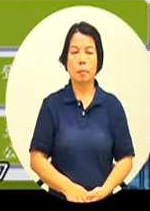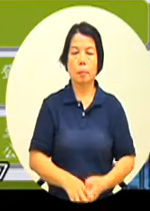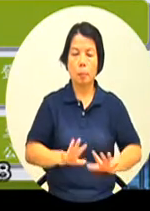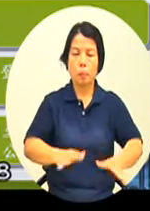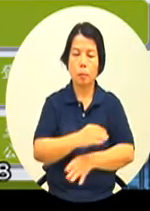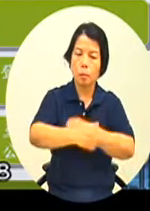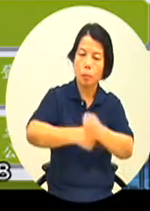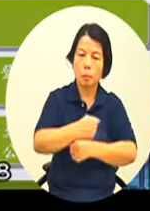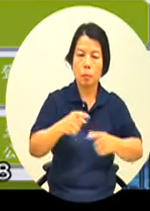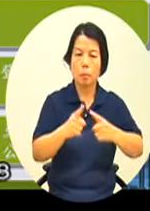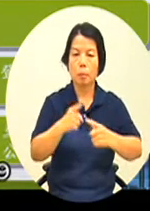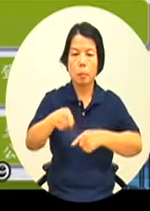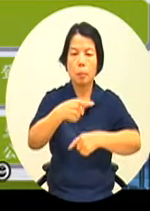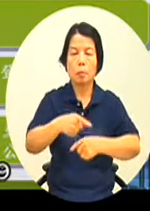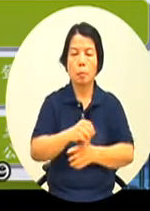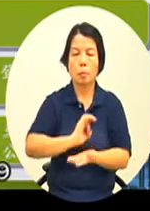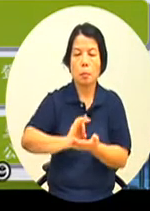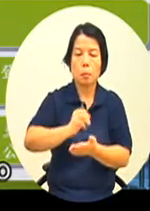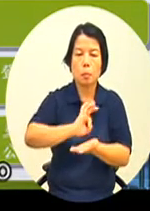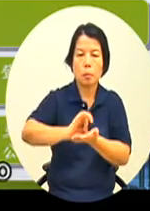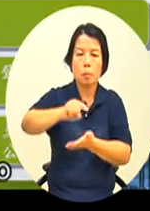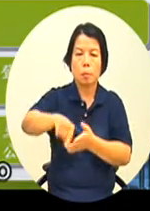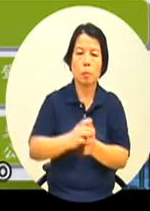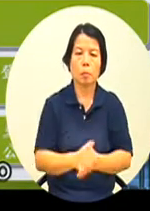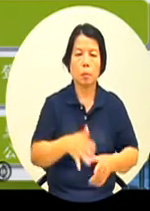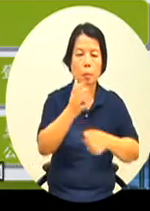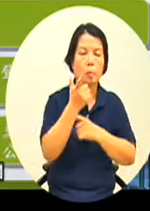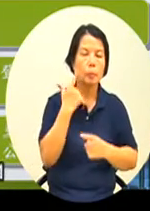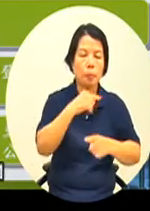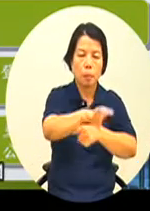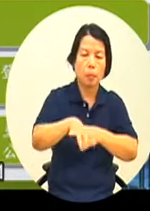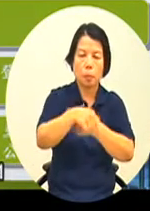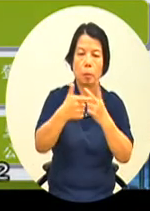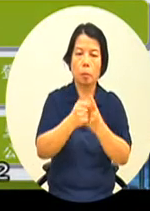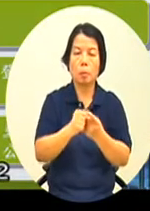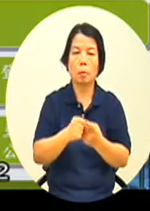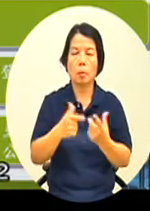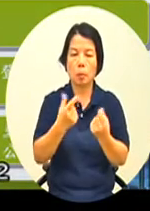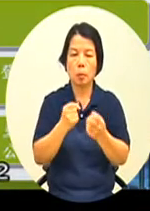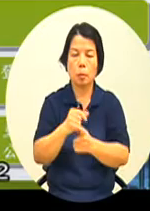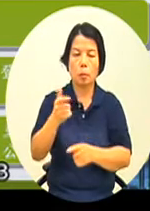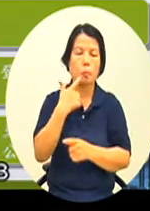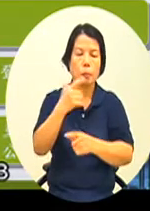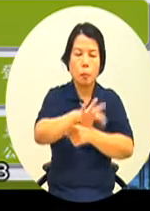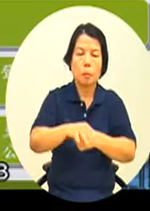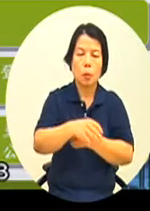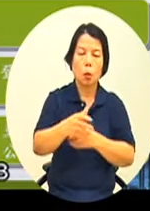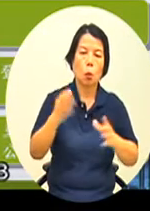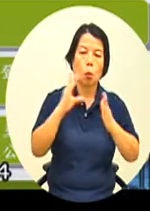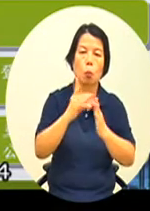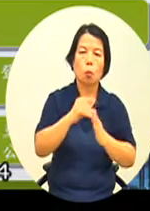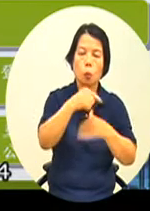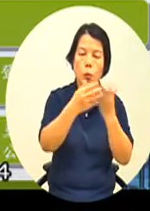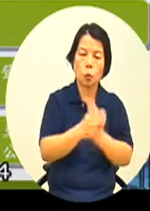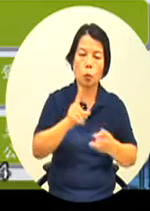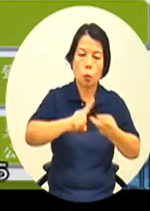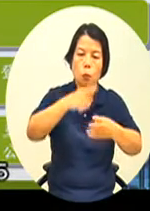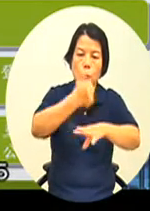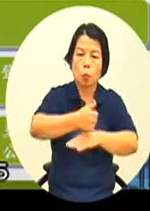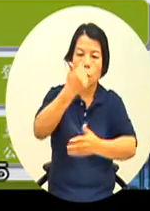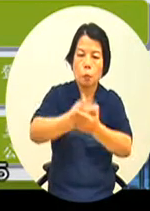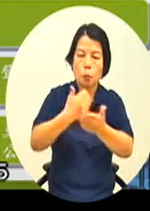活化人力应用，整并了美容及6个区户政事务所，成立美容户政事务所，减少主任一人。那第